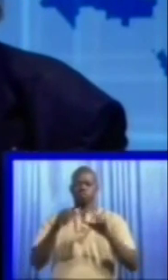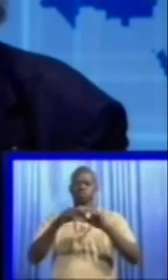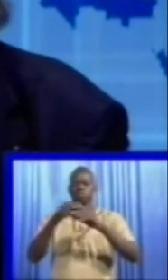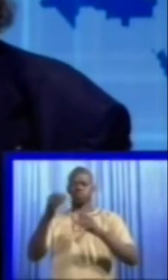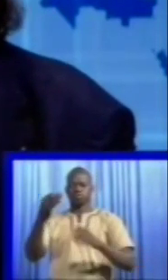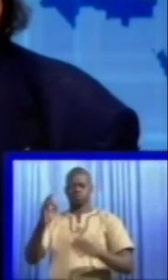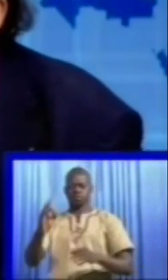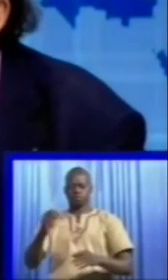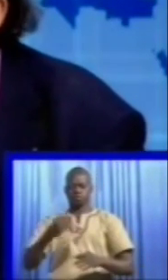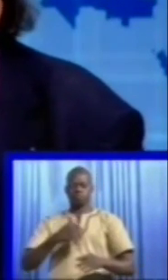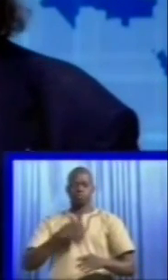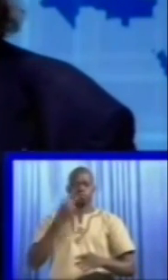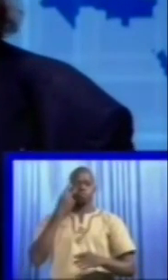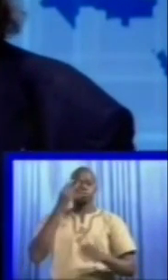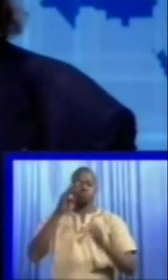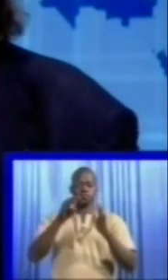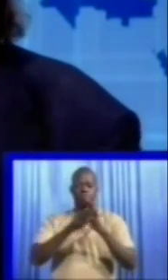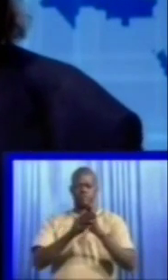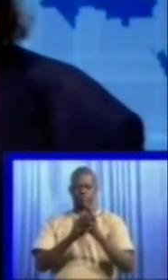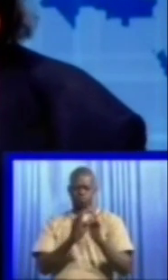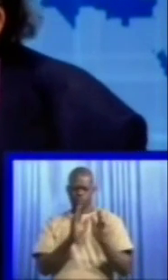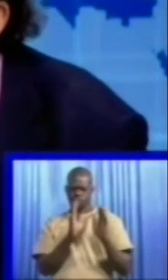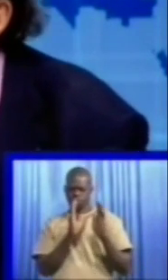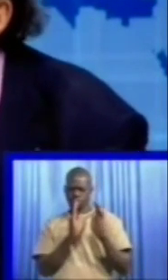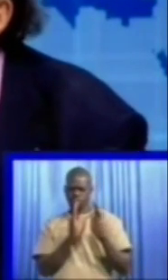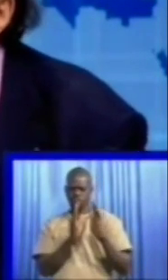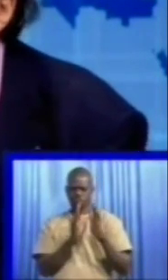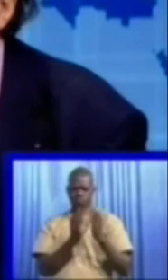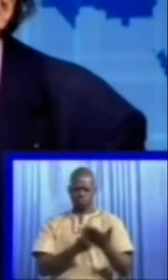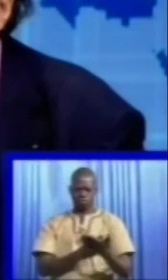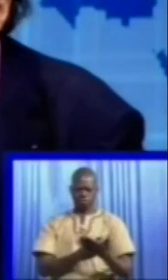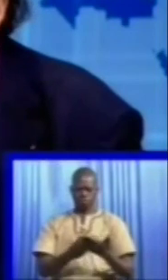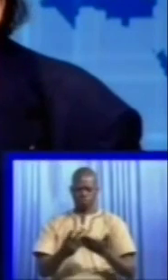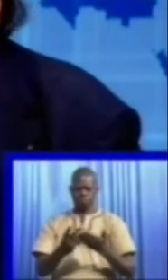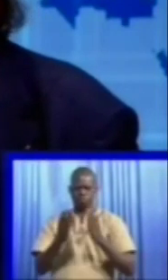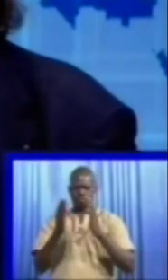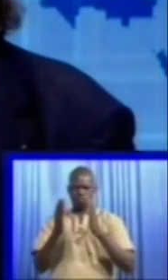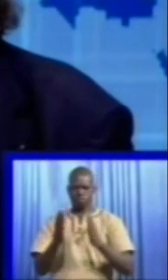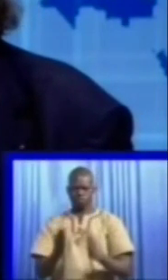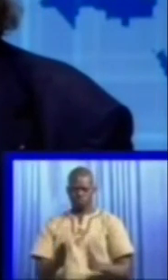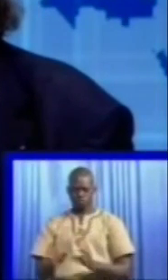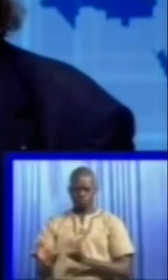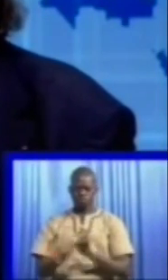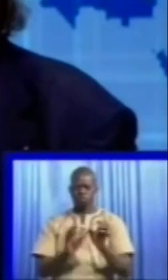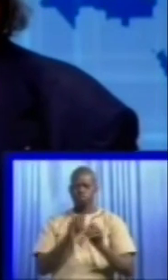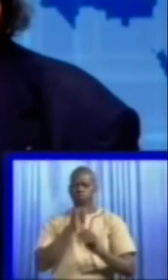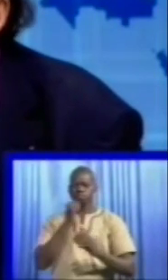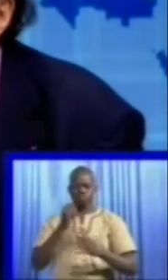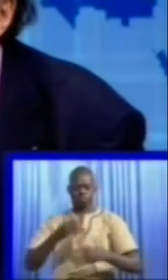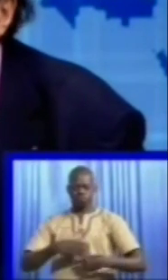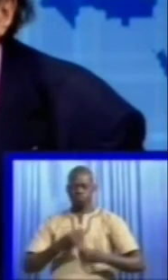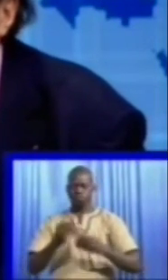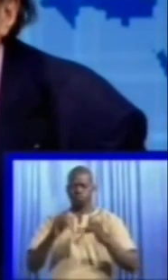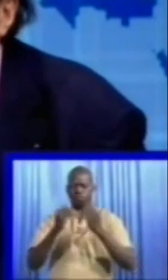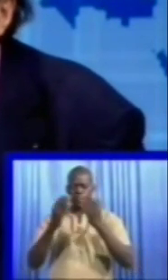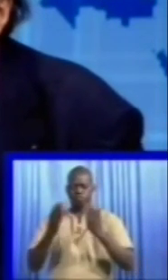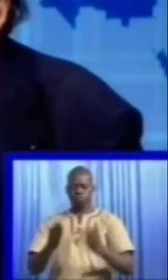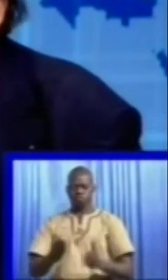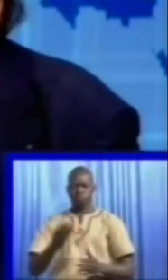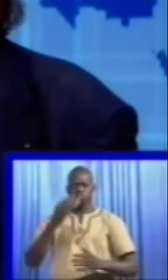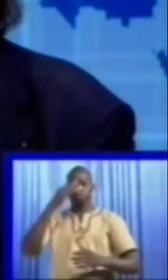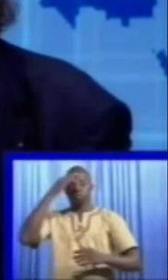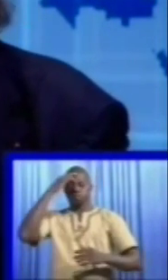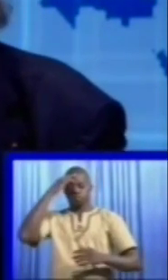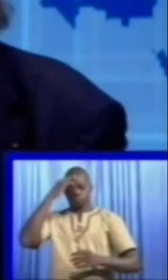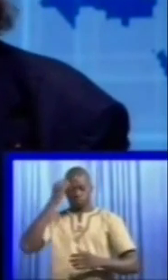avait visiblement une méfiance, une défiance du lecteur qui ne fait plus confiance aux journalistes, justement